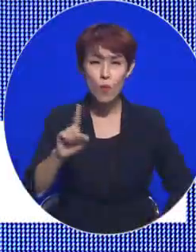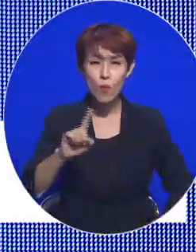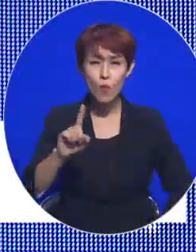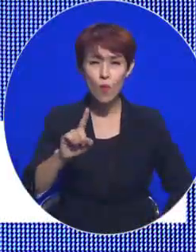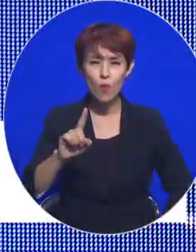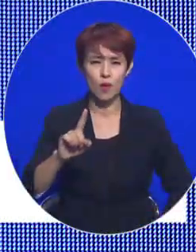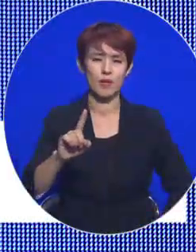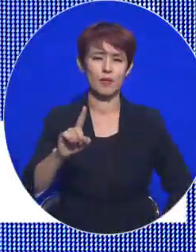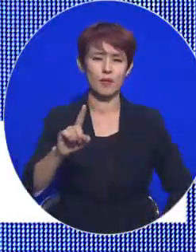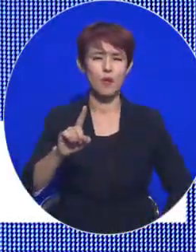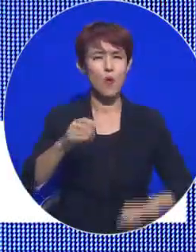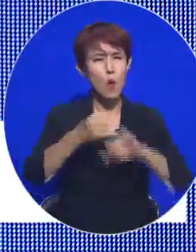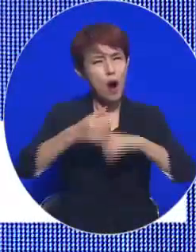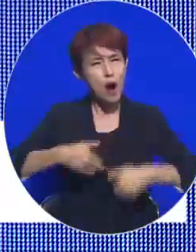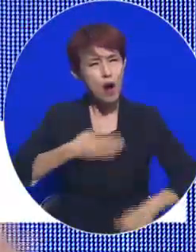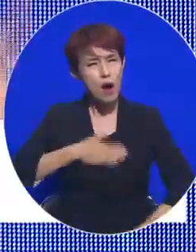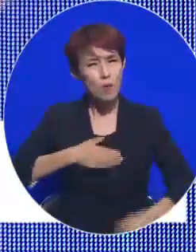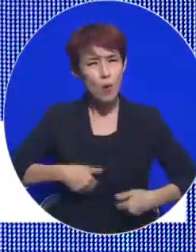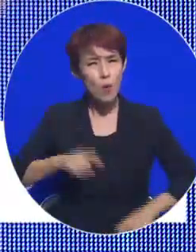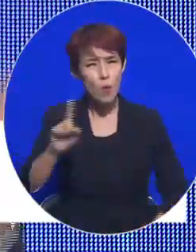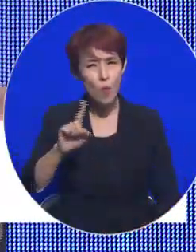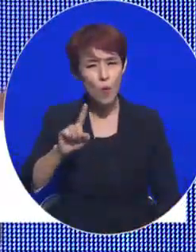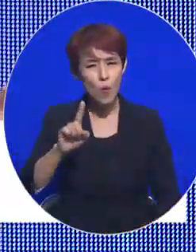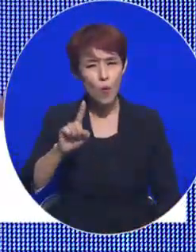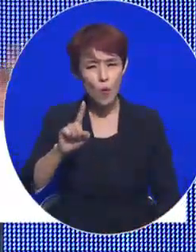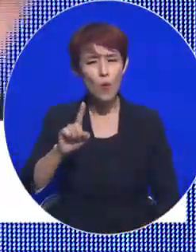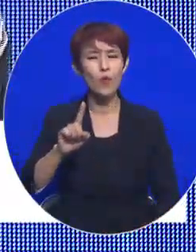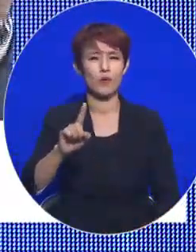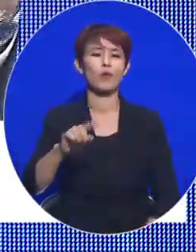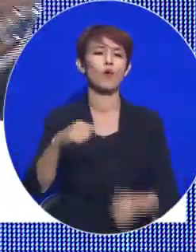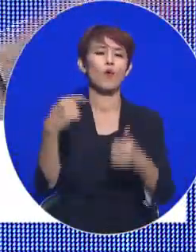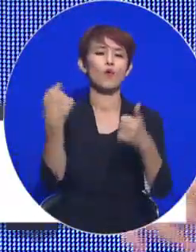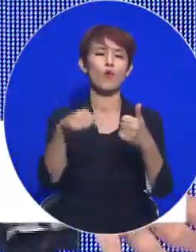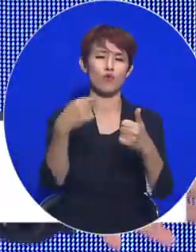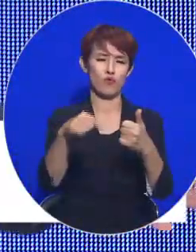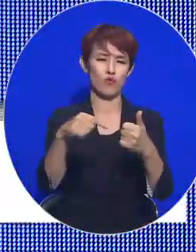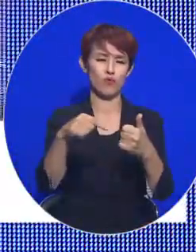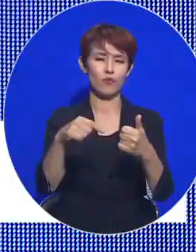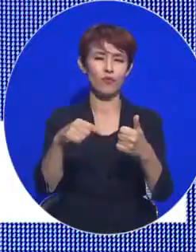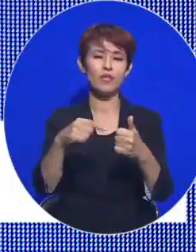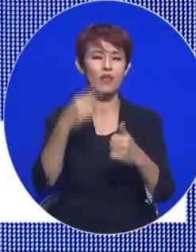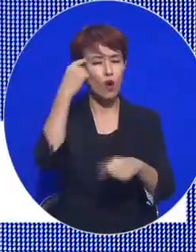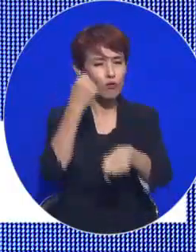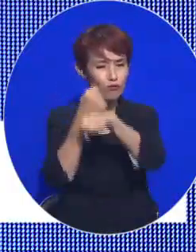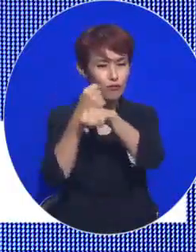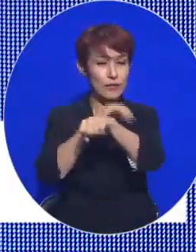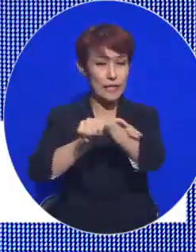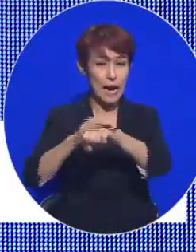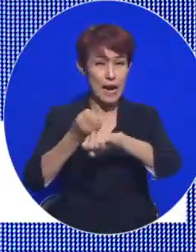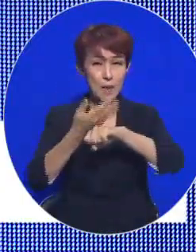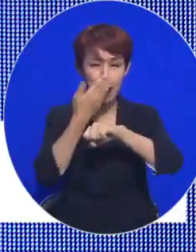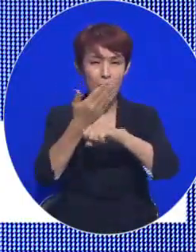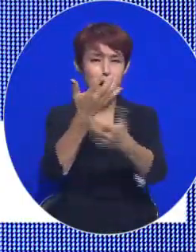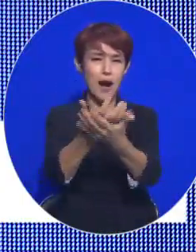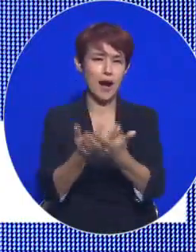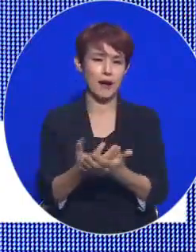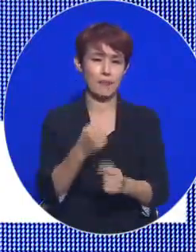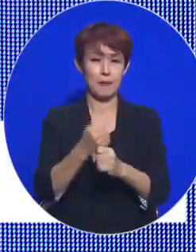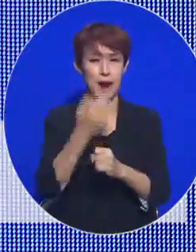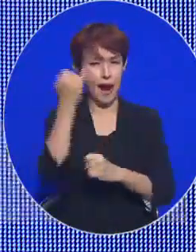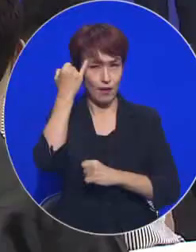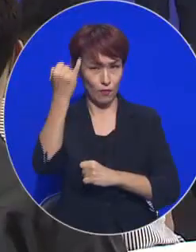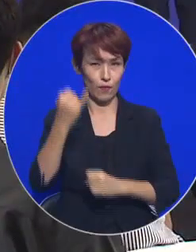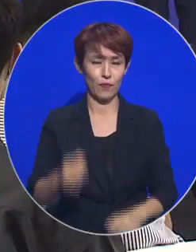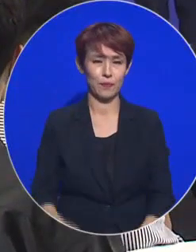있을까? 반드시 알아야 될 게 무엇이 있을까? 그런 사례형 교육을 좀 잘 전달될 수 있는 사례집을 만들어 볼 수 있는 아이디어를